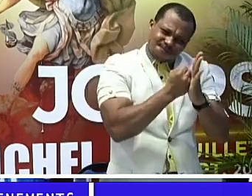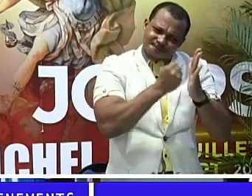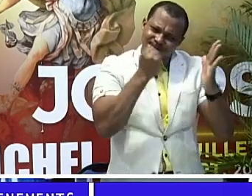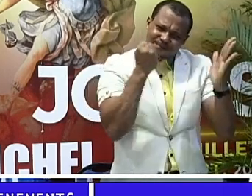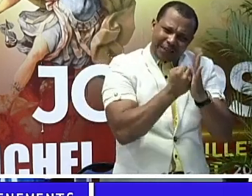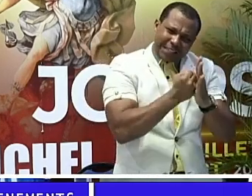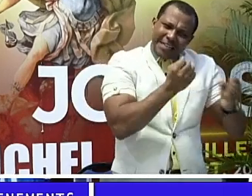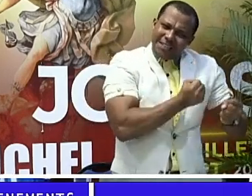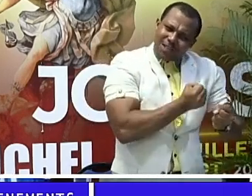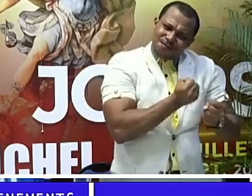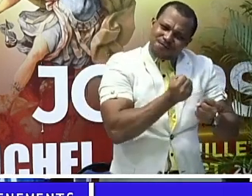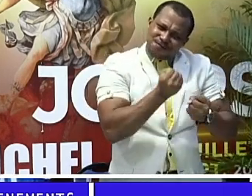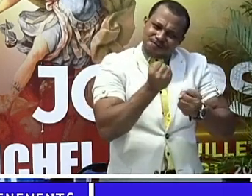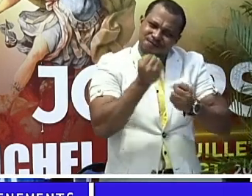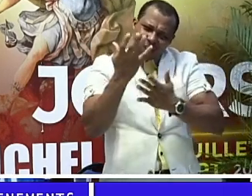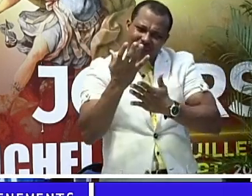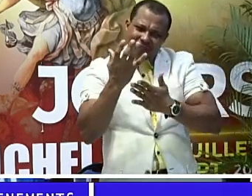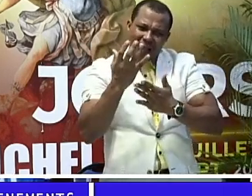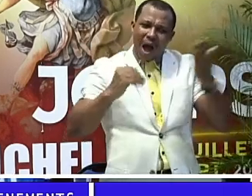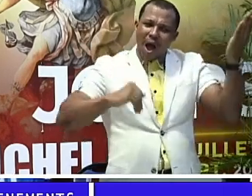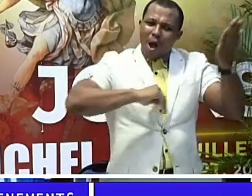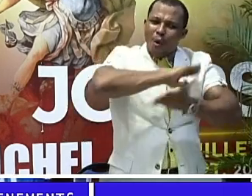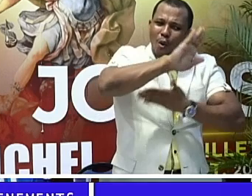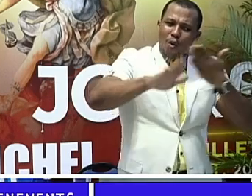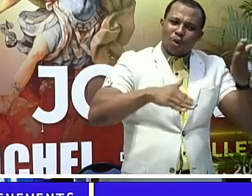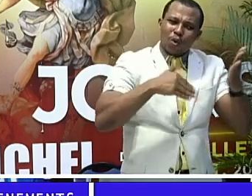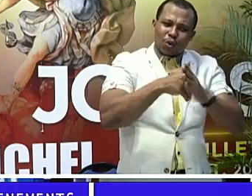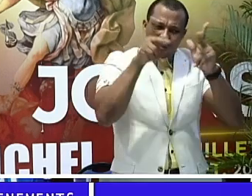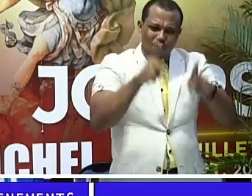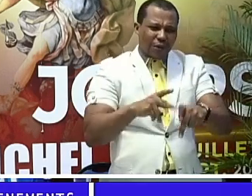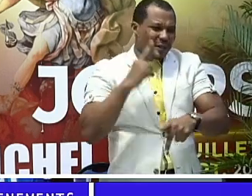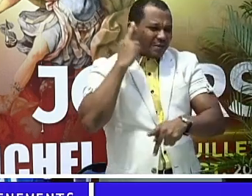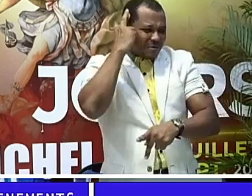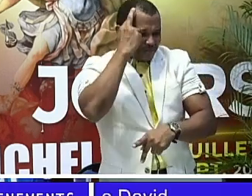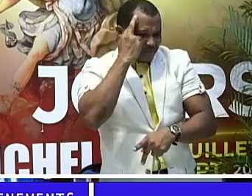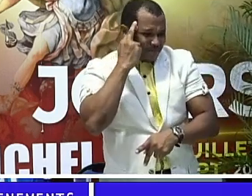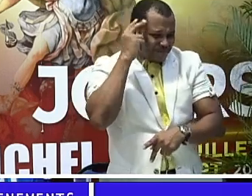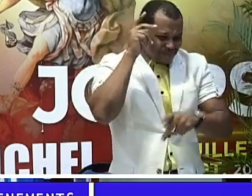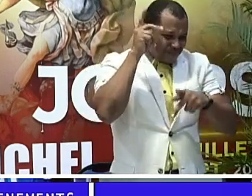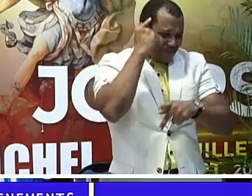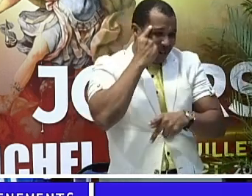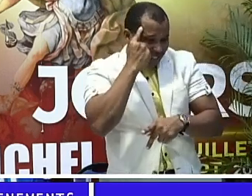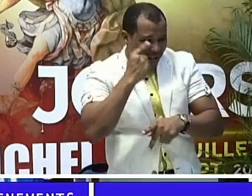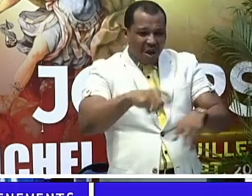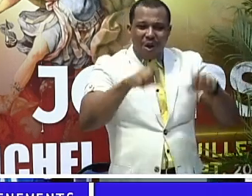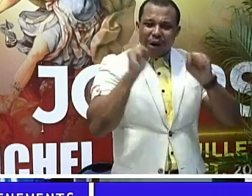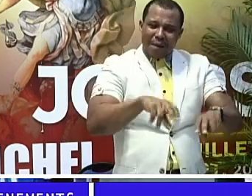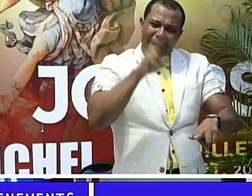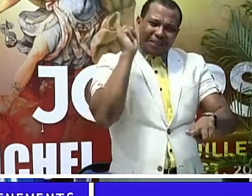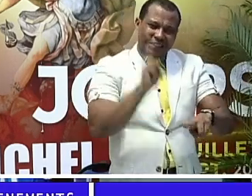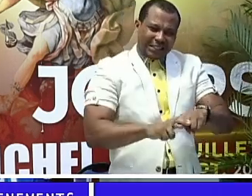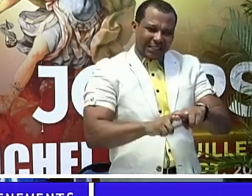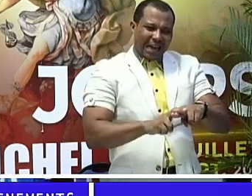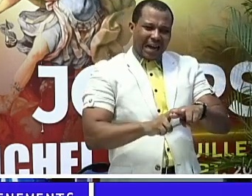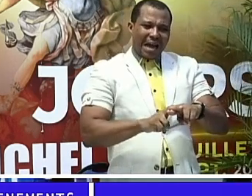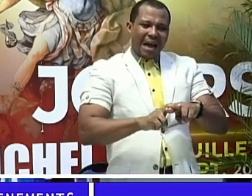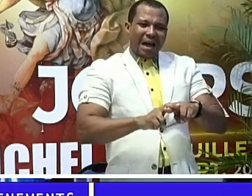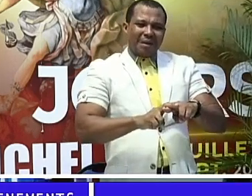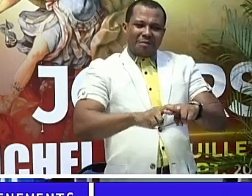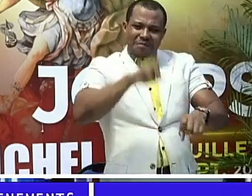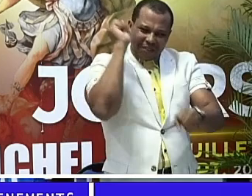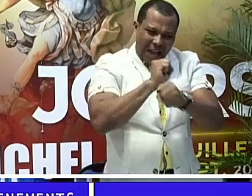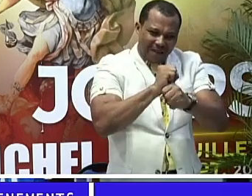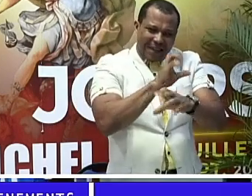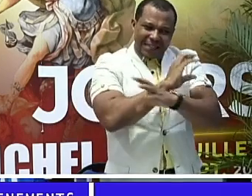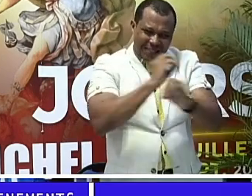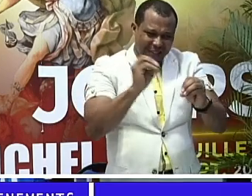ça. Tout le monde qui pensait au capable croiser pied yo, puis ouais toute bagaille vienne belle devant yo, continuez croiser